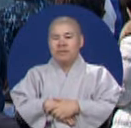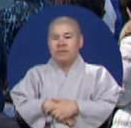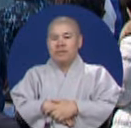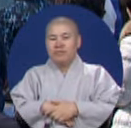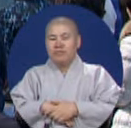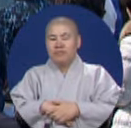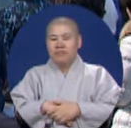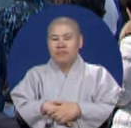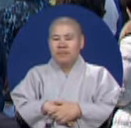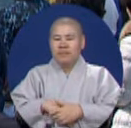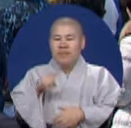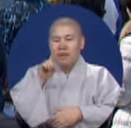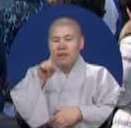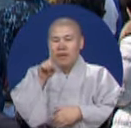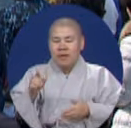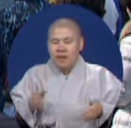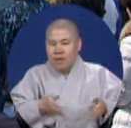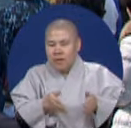그 한 길로 다 가는 겁니다.